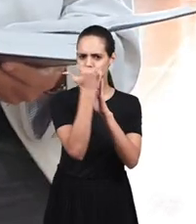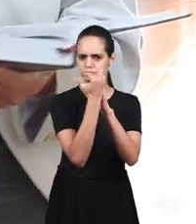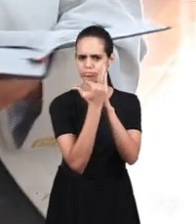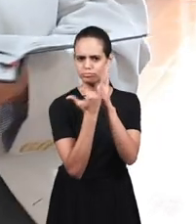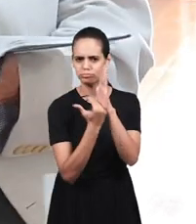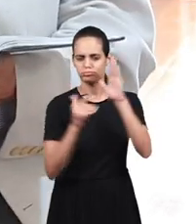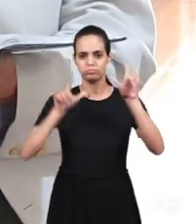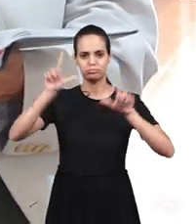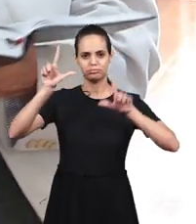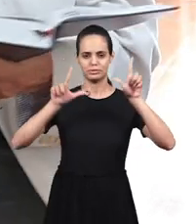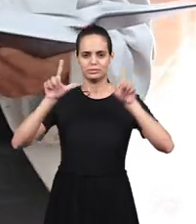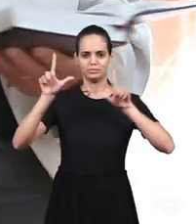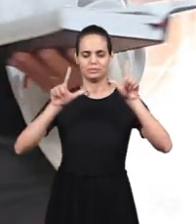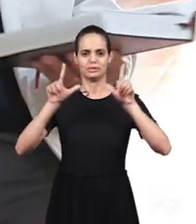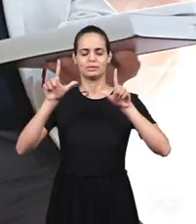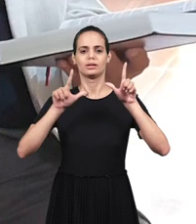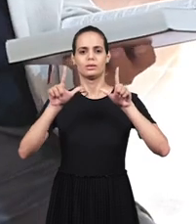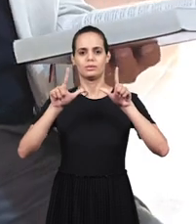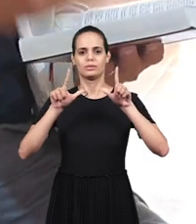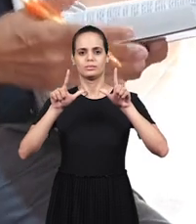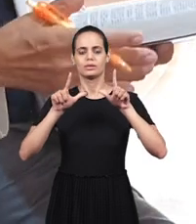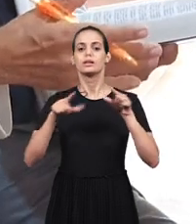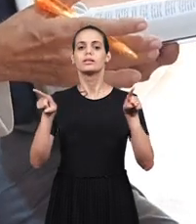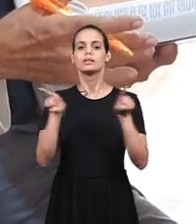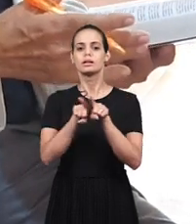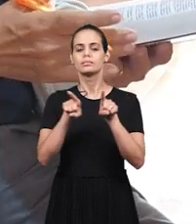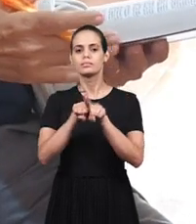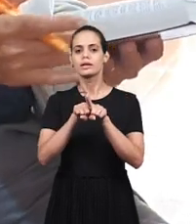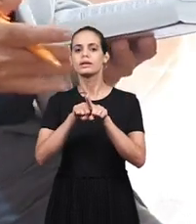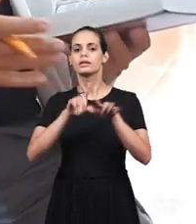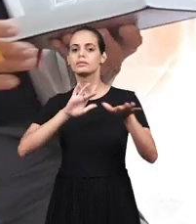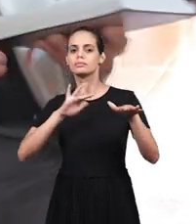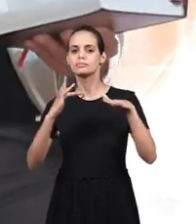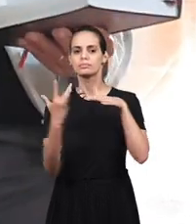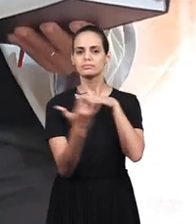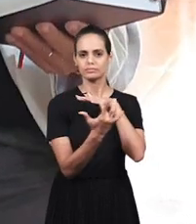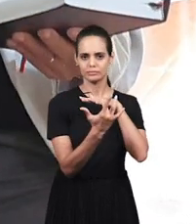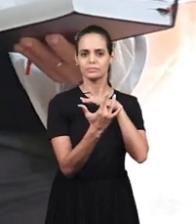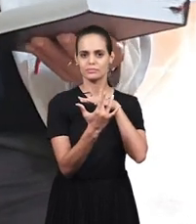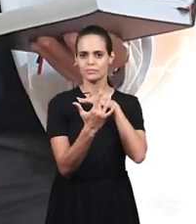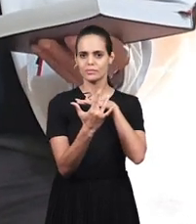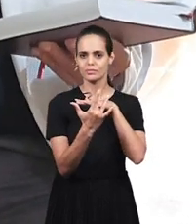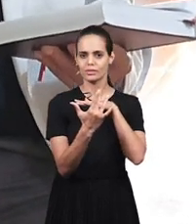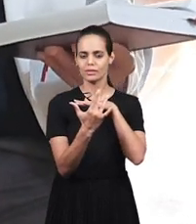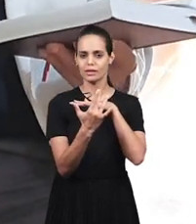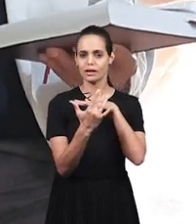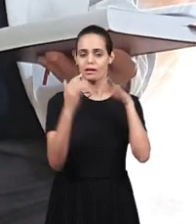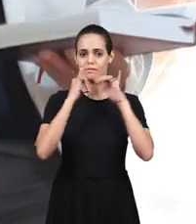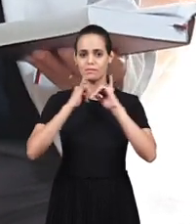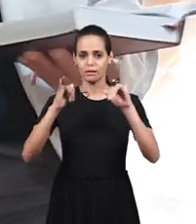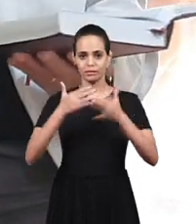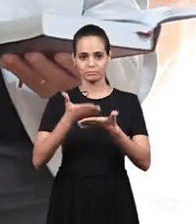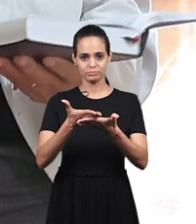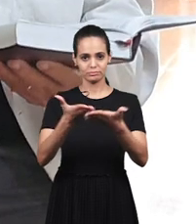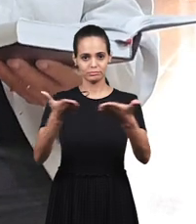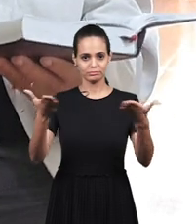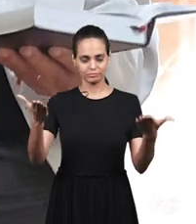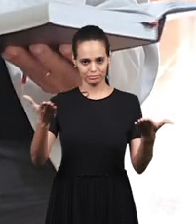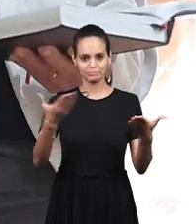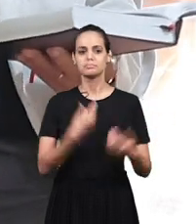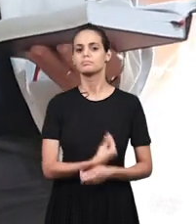каждой программе нашей на телевидении мы будем изучать. Но мы хотим сказать всем